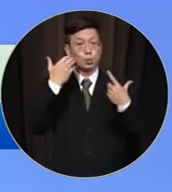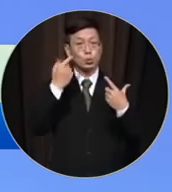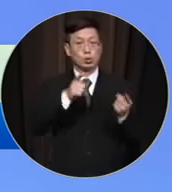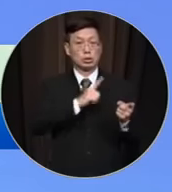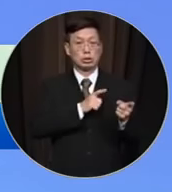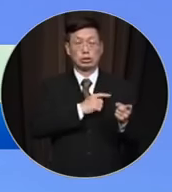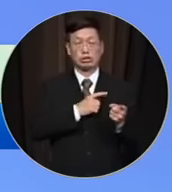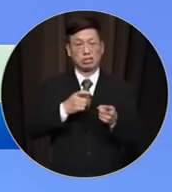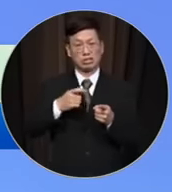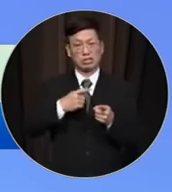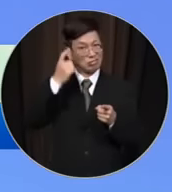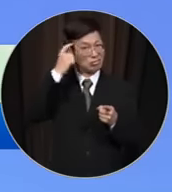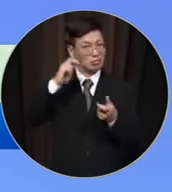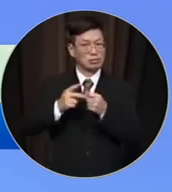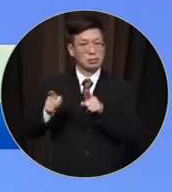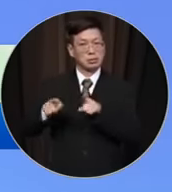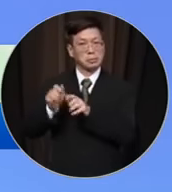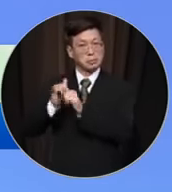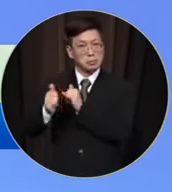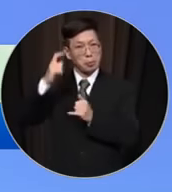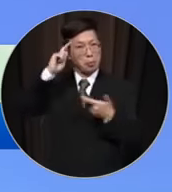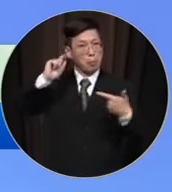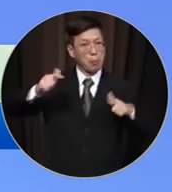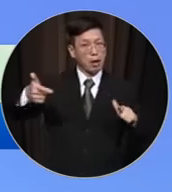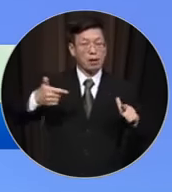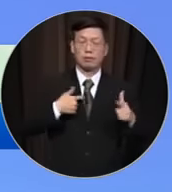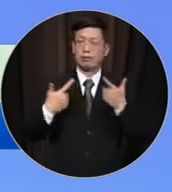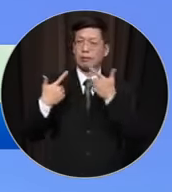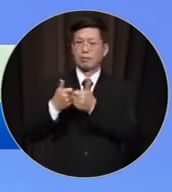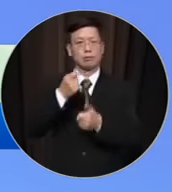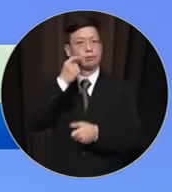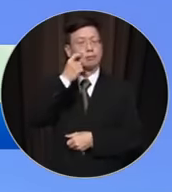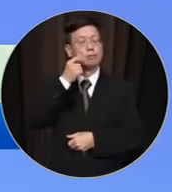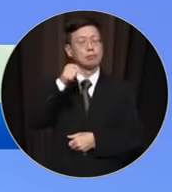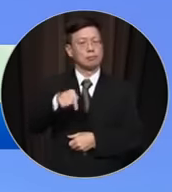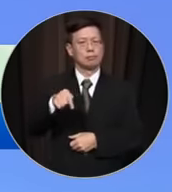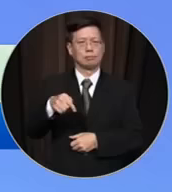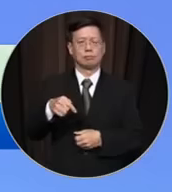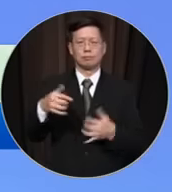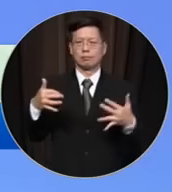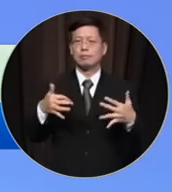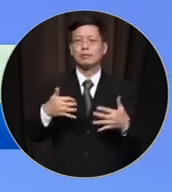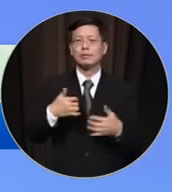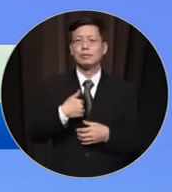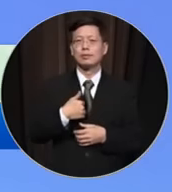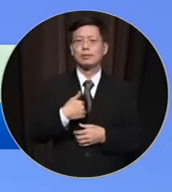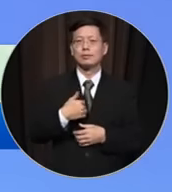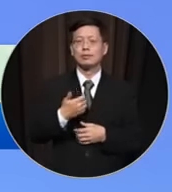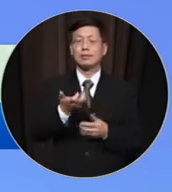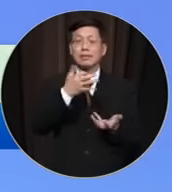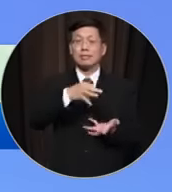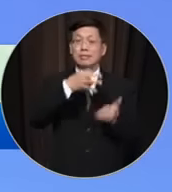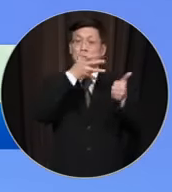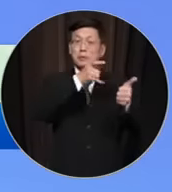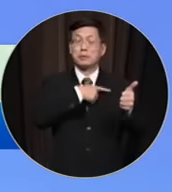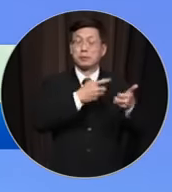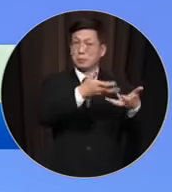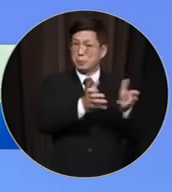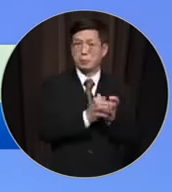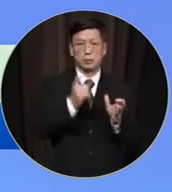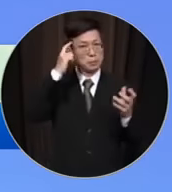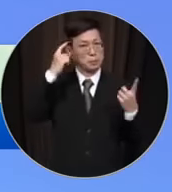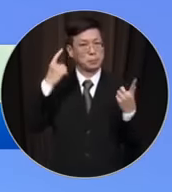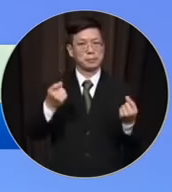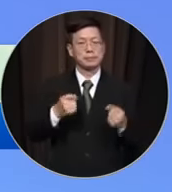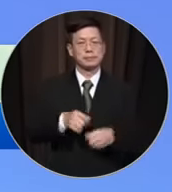部会首长不可能会做出符合社会需求的政策。关于这一点，我想我跟我们提问的公民团体的意见